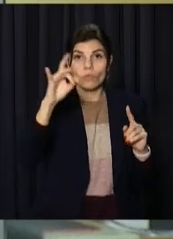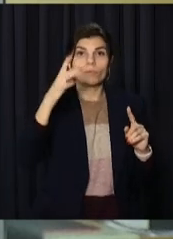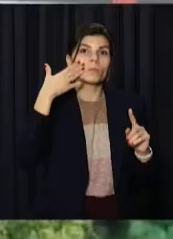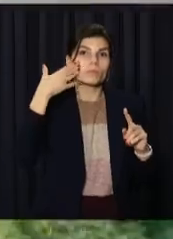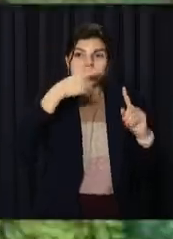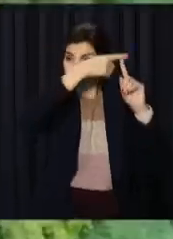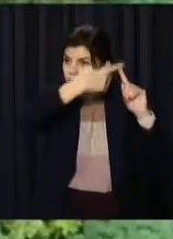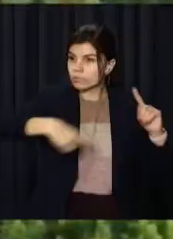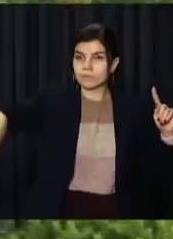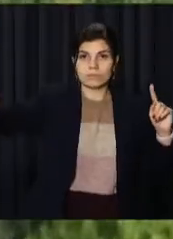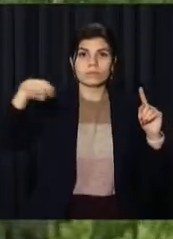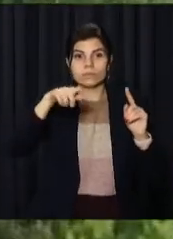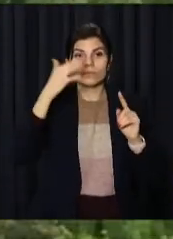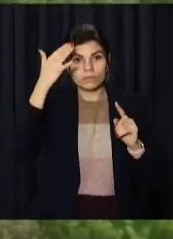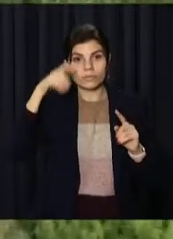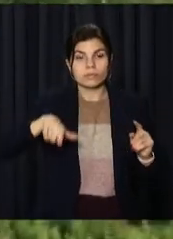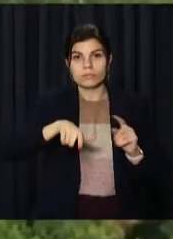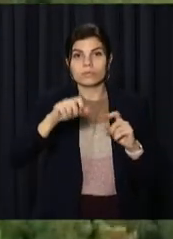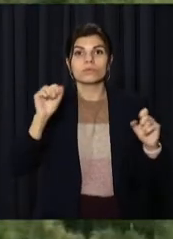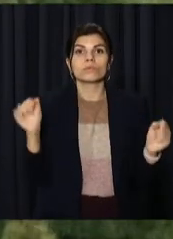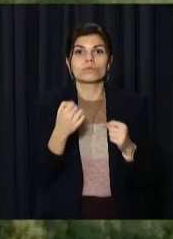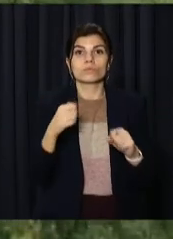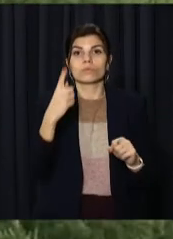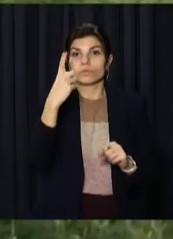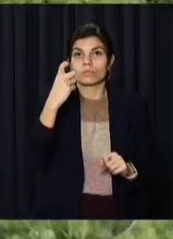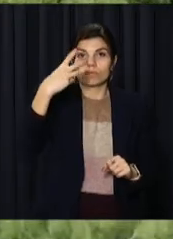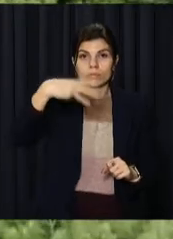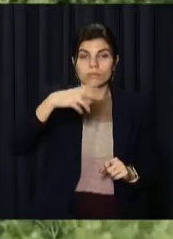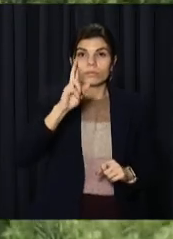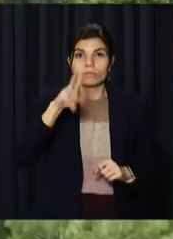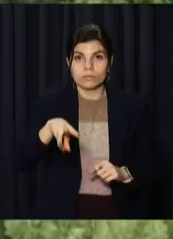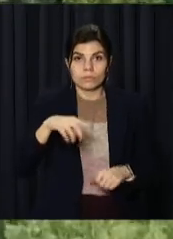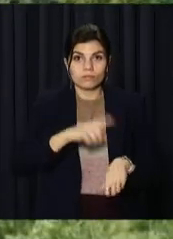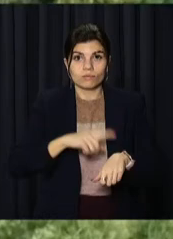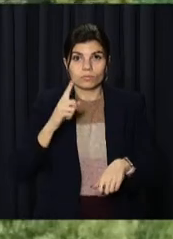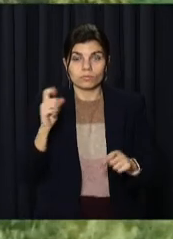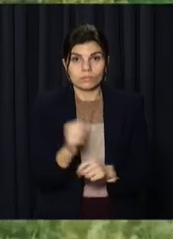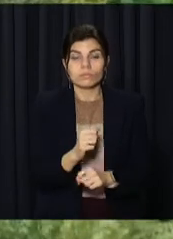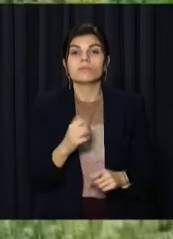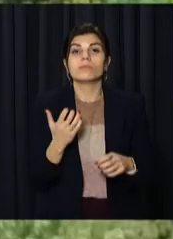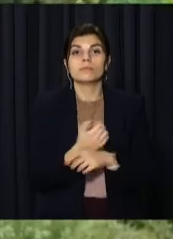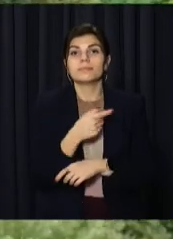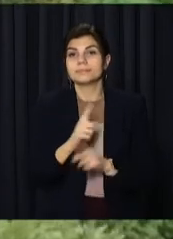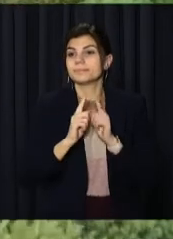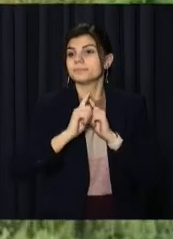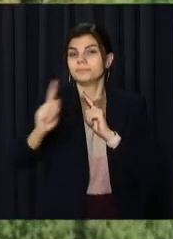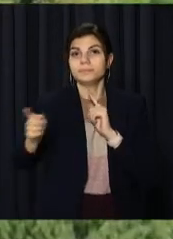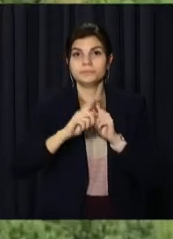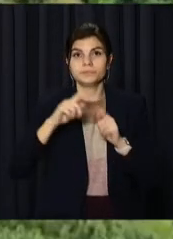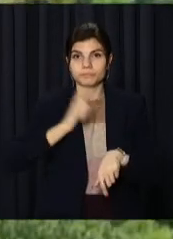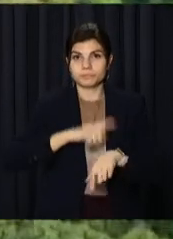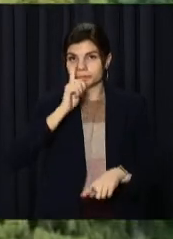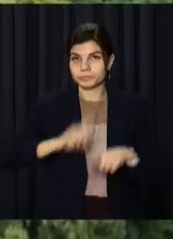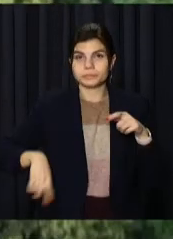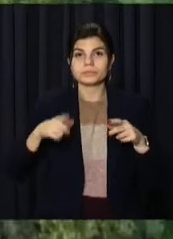області. На автобані машини рухатимуться зі швидкістю 130 кілометрів на годину, тож водії долатимуть відстань між регіонами вдвічі